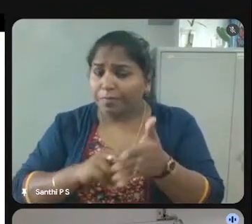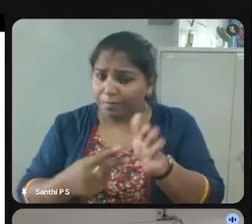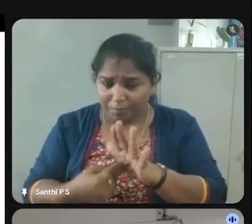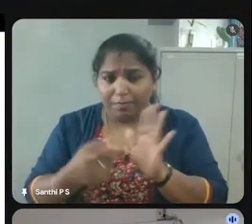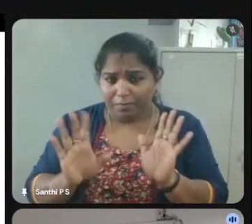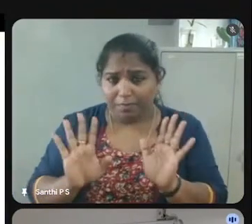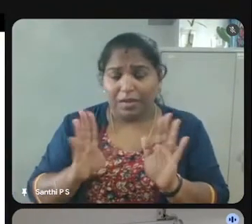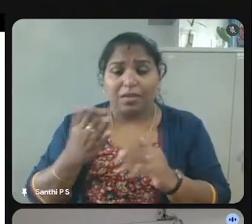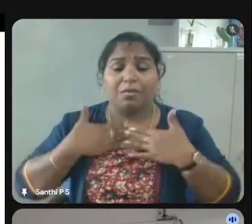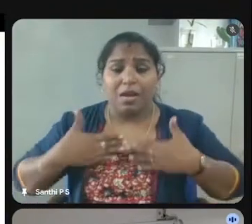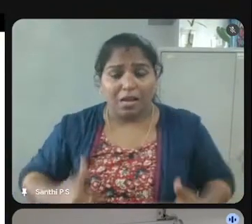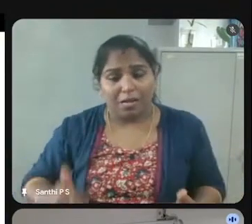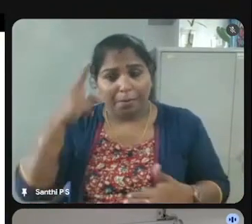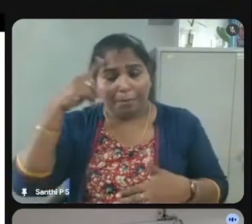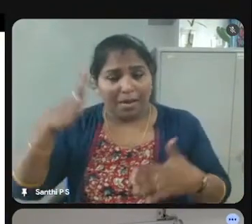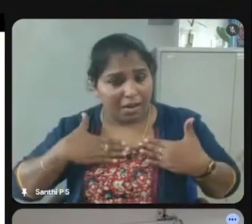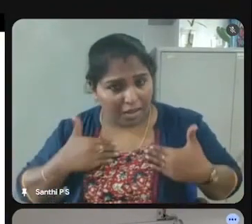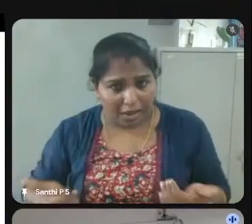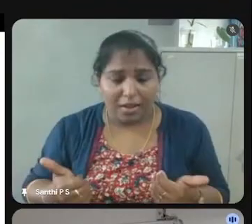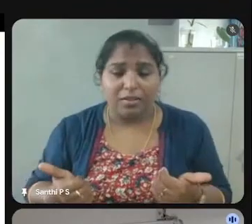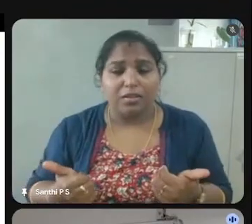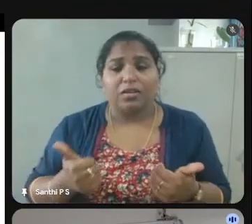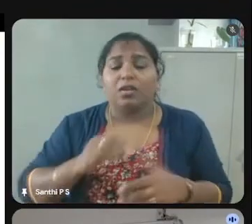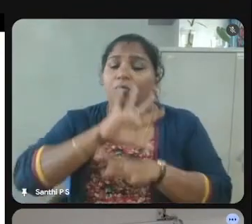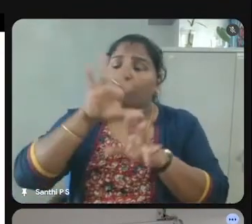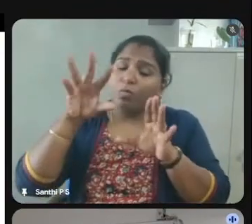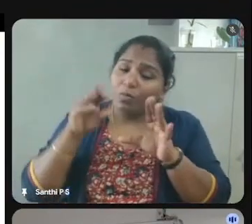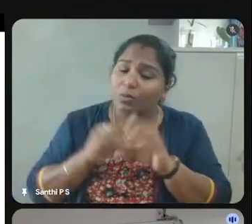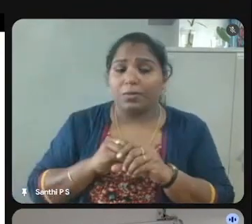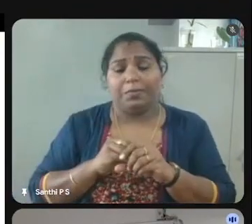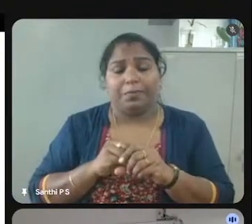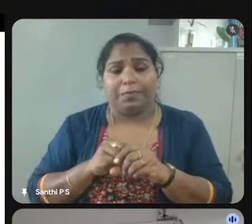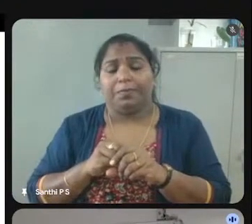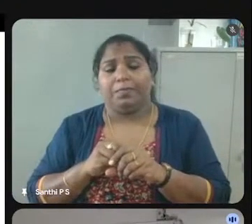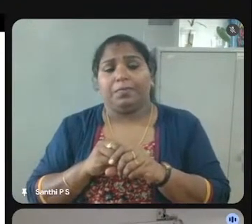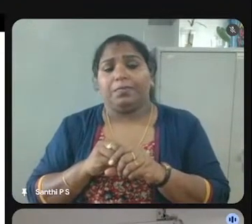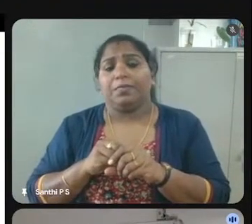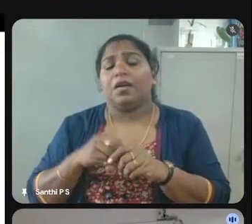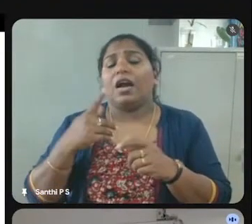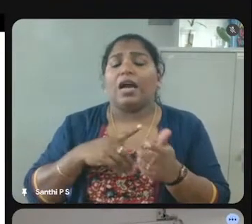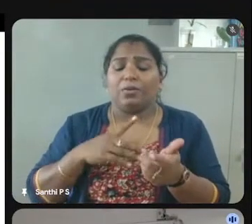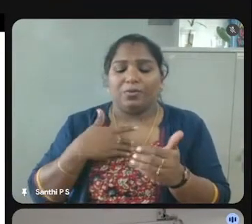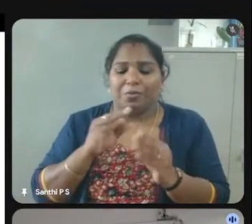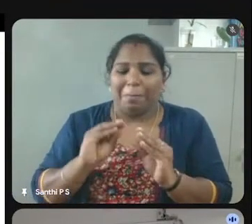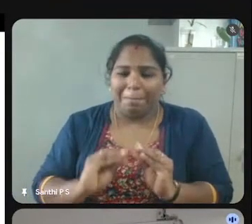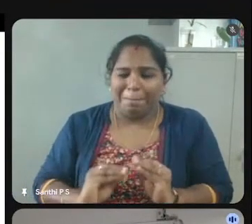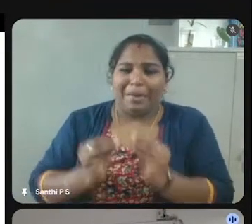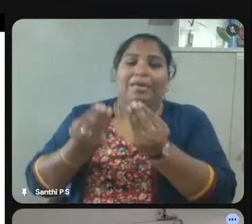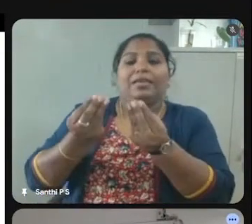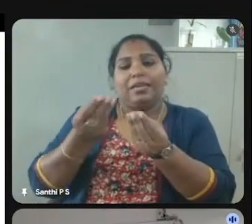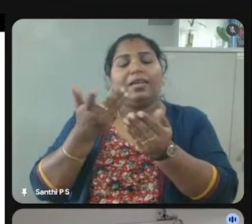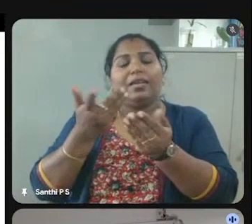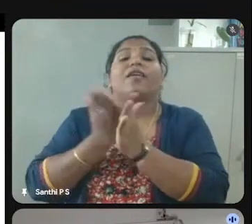മുന്നേ പറഞ്ഞ ശാരീരിക മാനസിക ആരോഗ്യത്തിന് മുഴുവനായിട്ടും ഒന്ന് റീജുവനേറ്റ് ചെയ്യാനുള്ള ഒരു കാര്യമാണ് ഈ